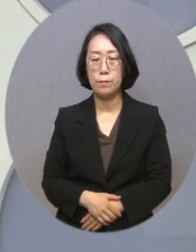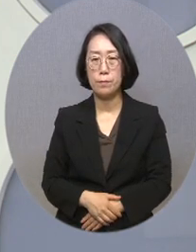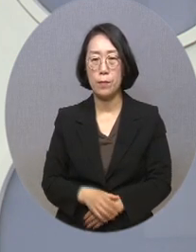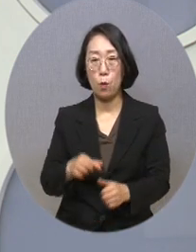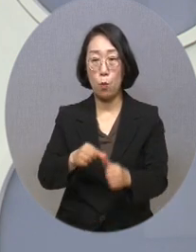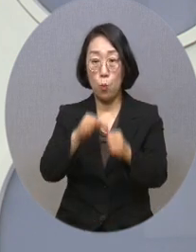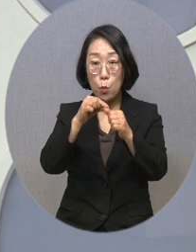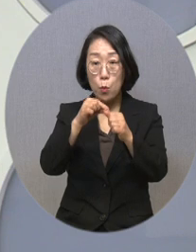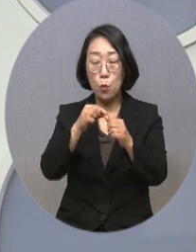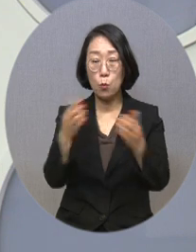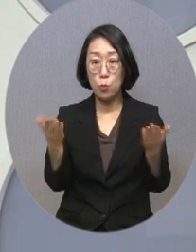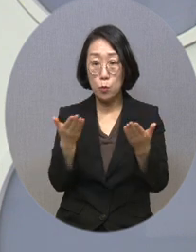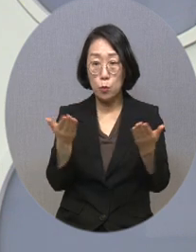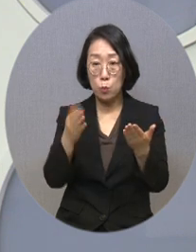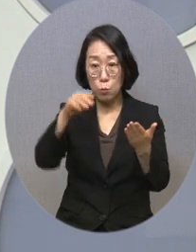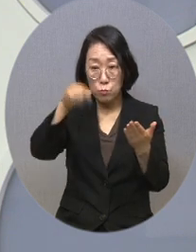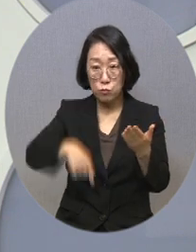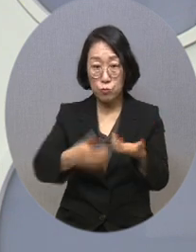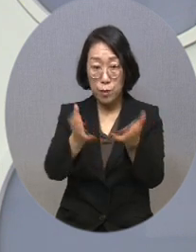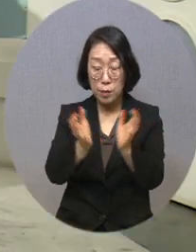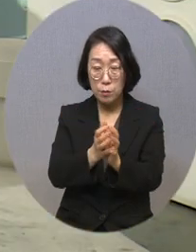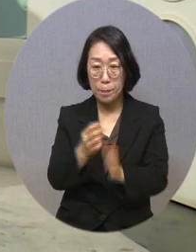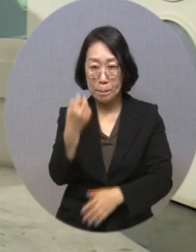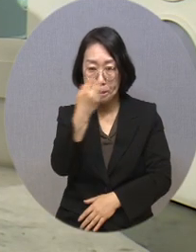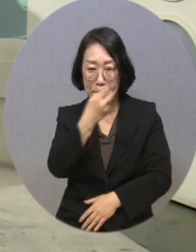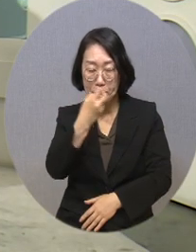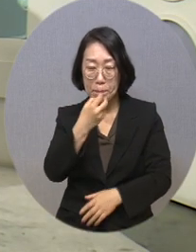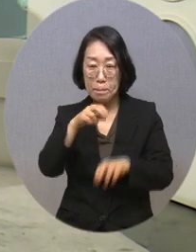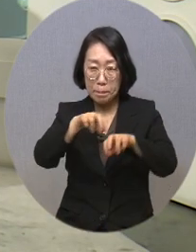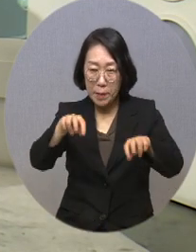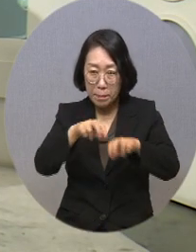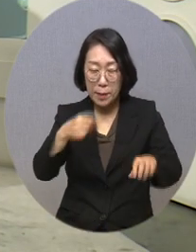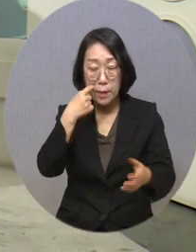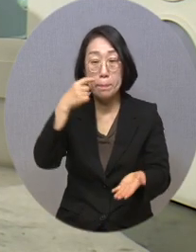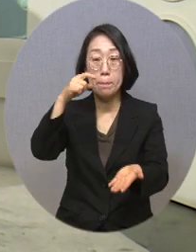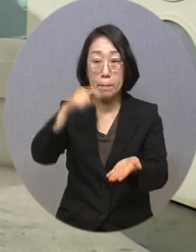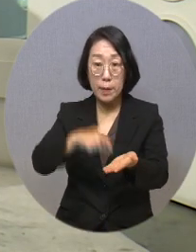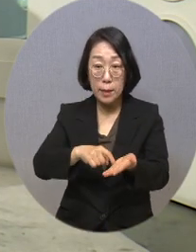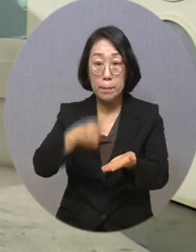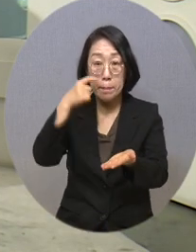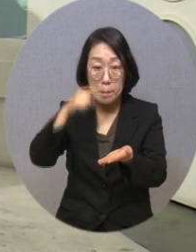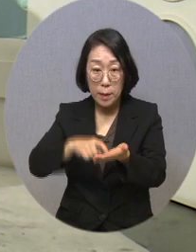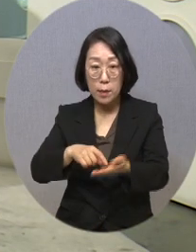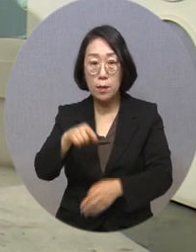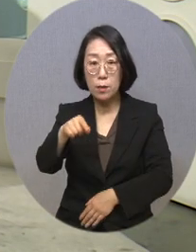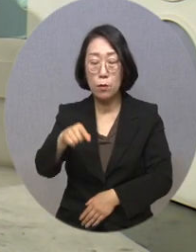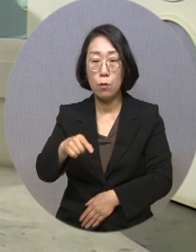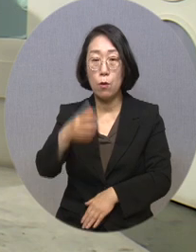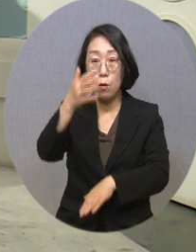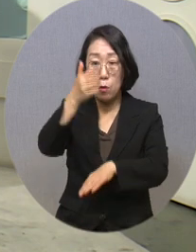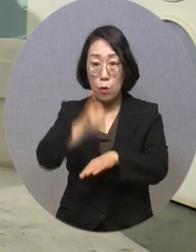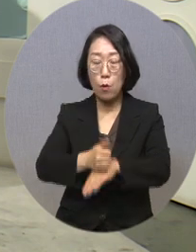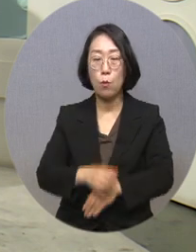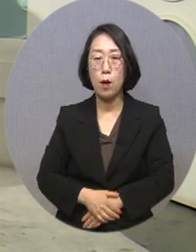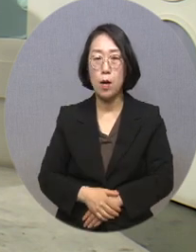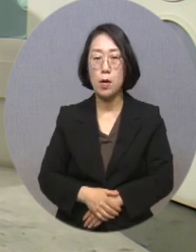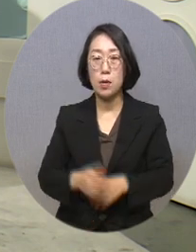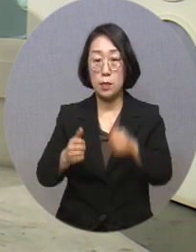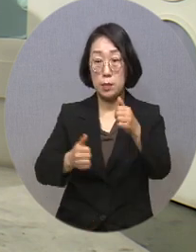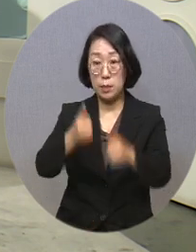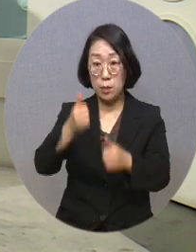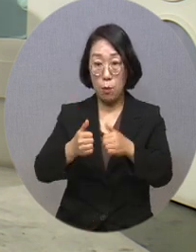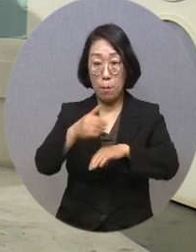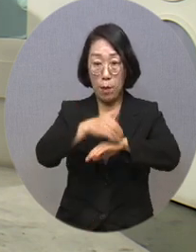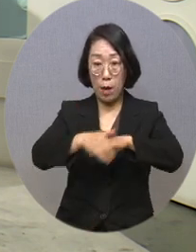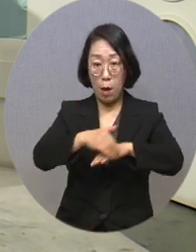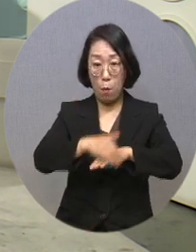고용노동부에서 이것에 대해서 이제 감사를 했습니다. 그 감사 결과 고용노동부에서는 시험 시행